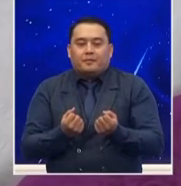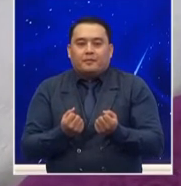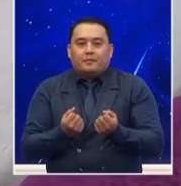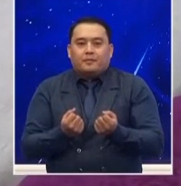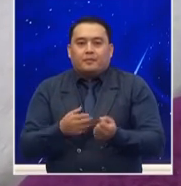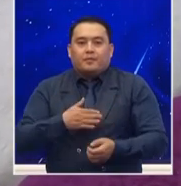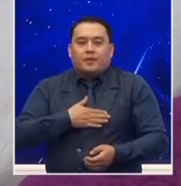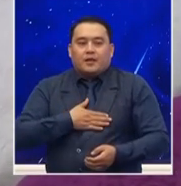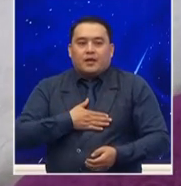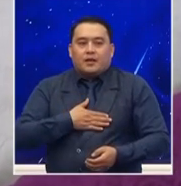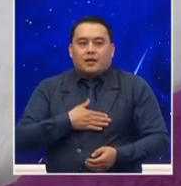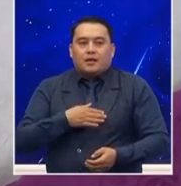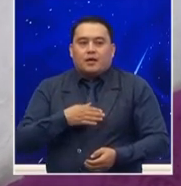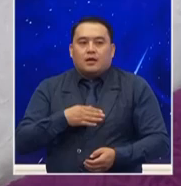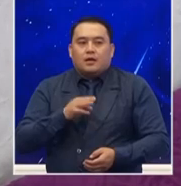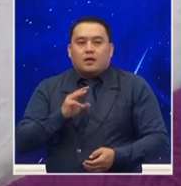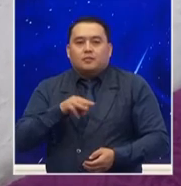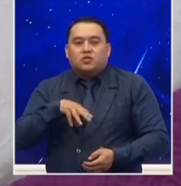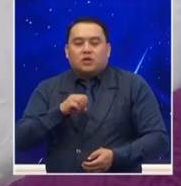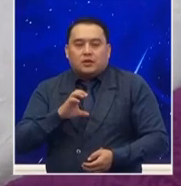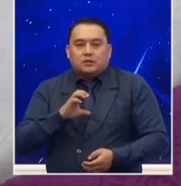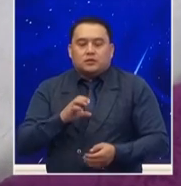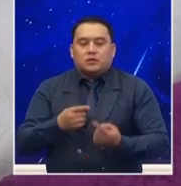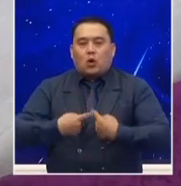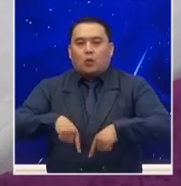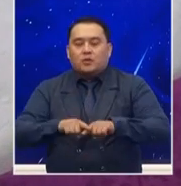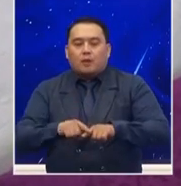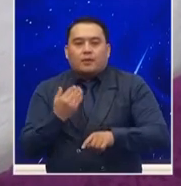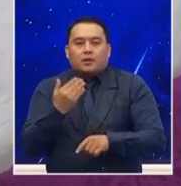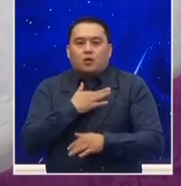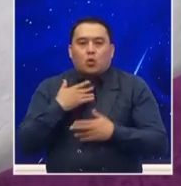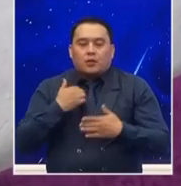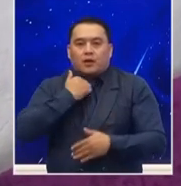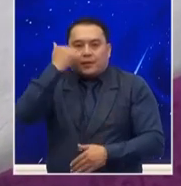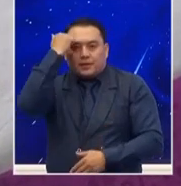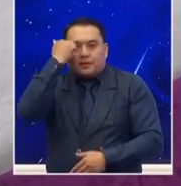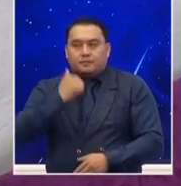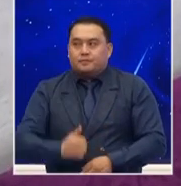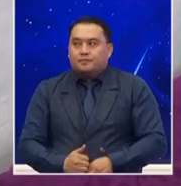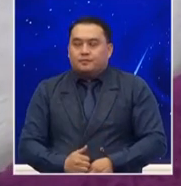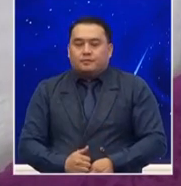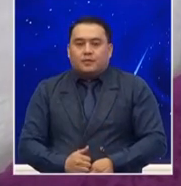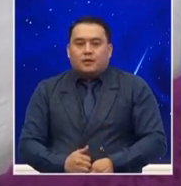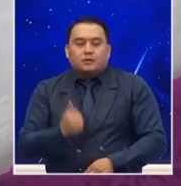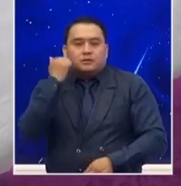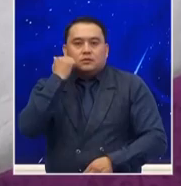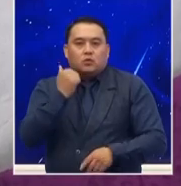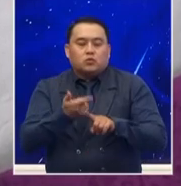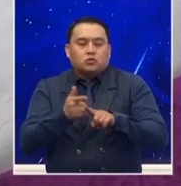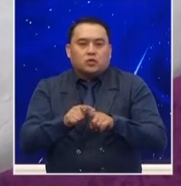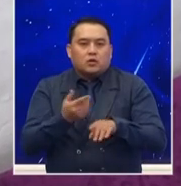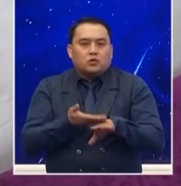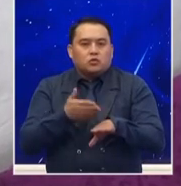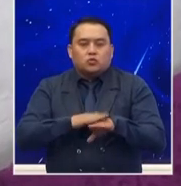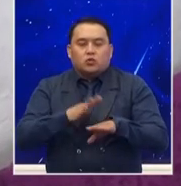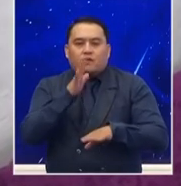Жаңағы мына келген МЧС тағын келген балаларға көп-көп рахмет. Мына қиын қыстау кезде келіп